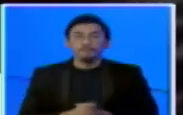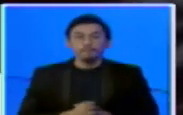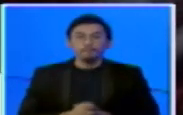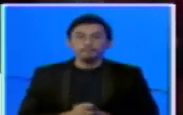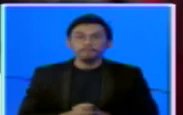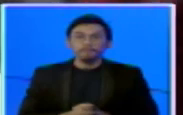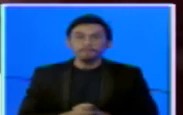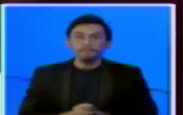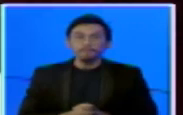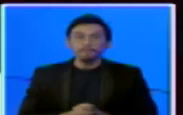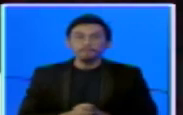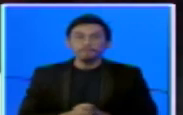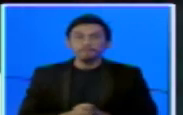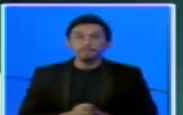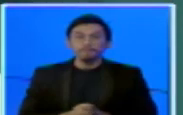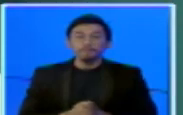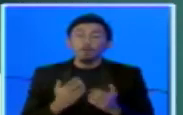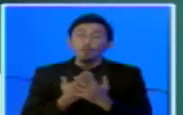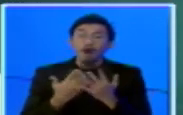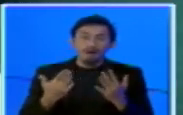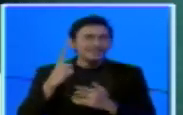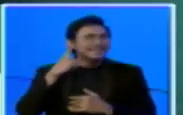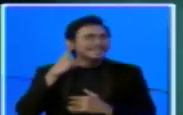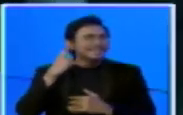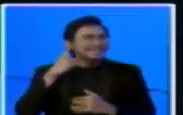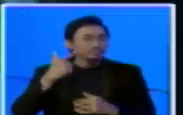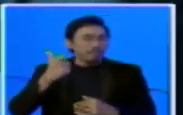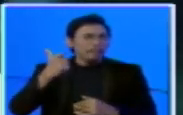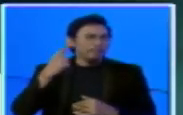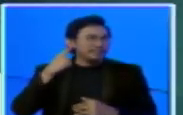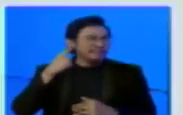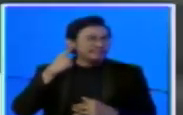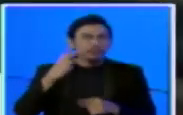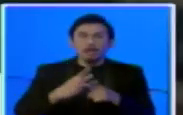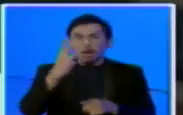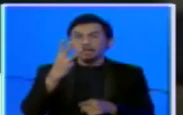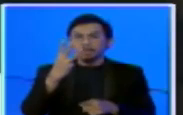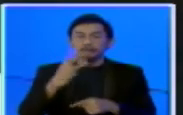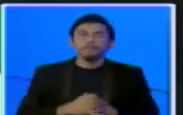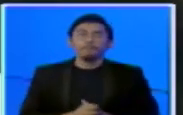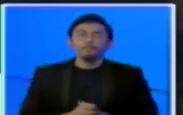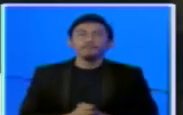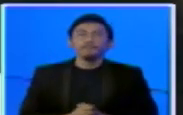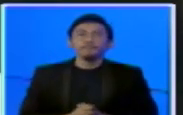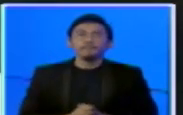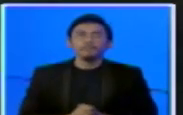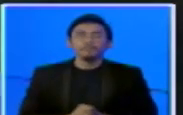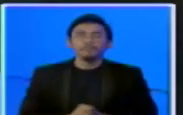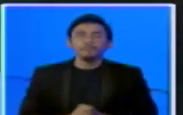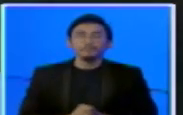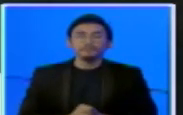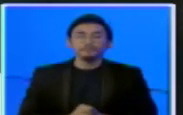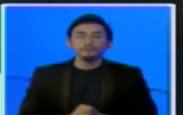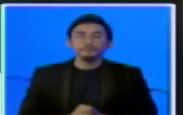Warga sekitar sempat mendengar suara letusan senjata api sebanyak 3 kali dari dalam rumah korban. Gak tahu, rumahnya gelap, suara